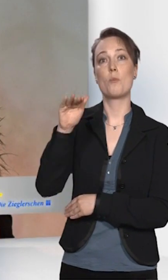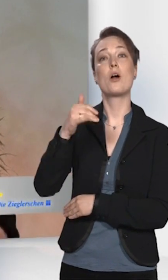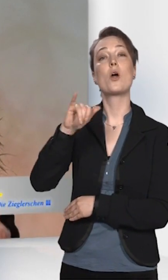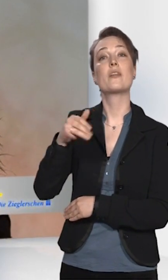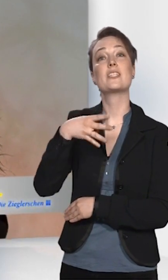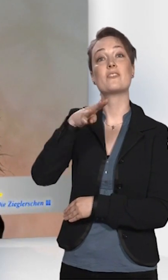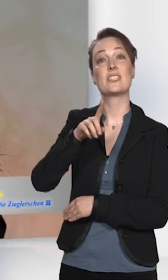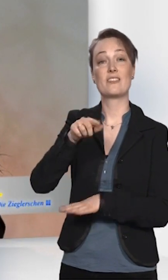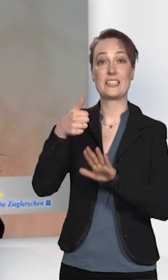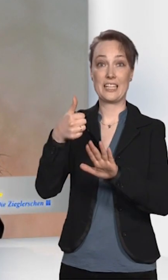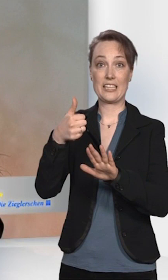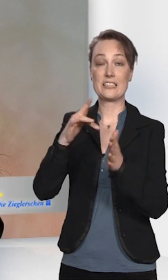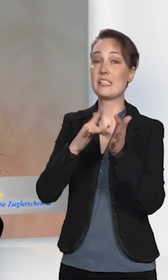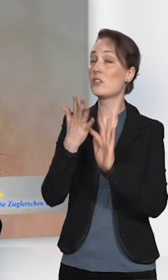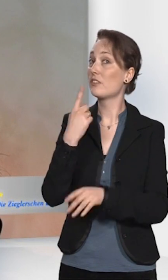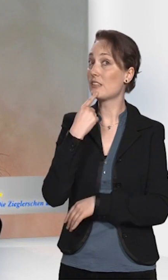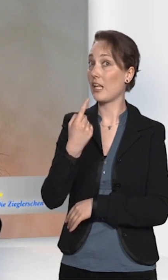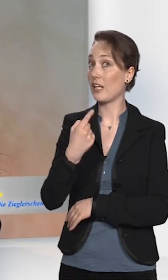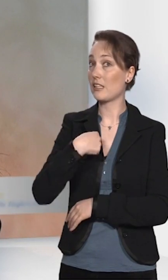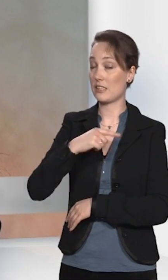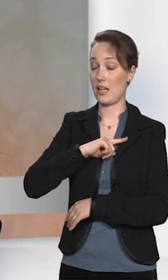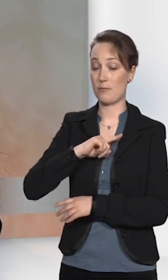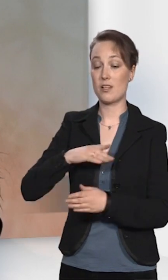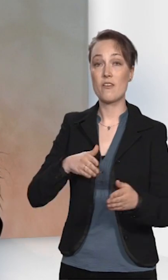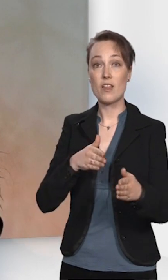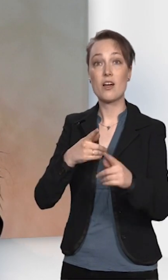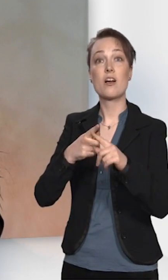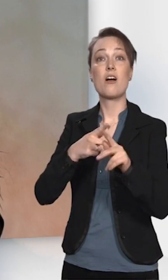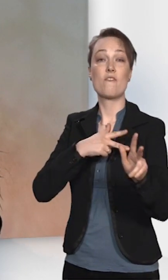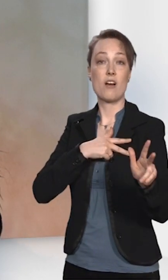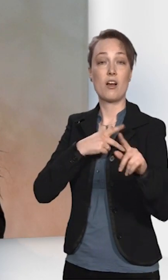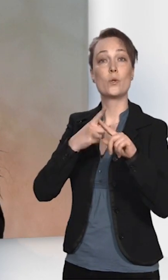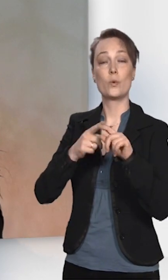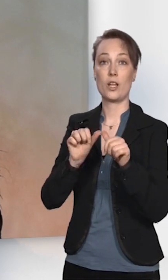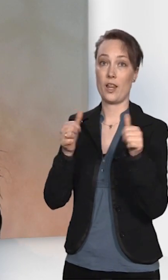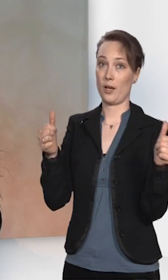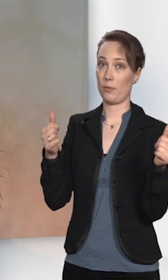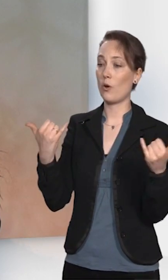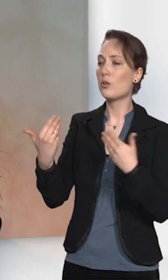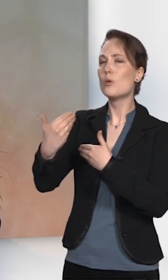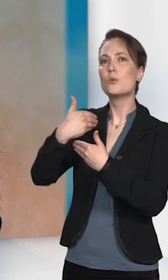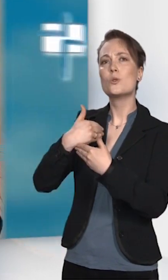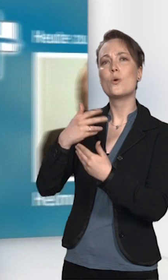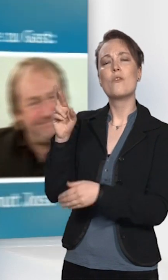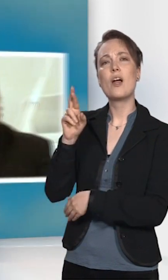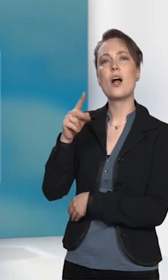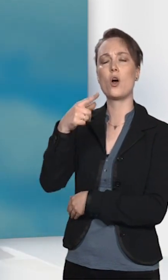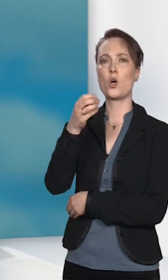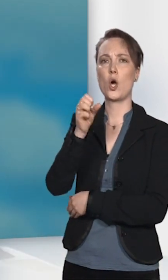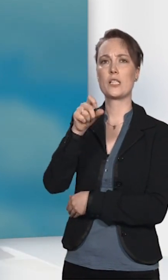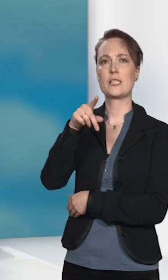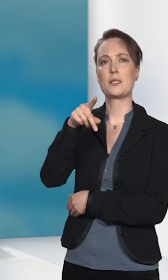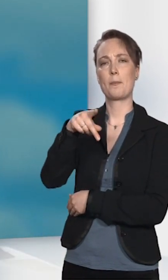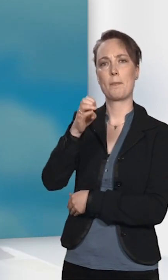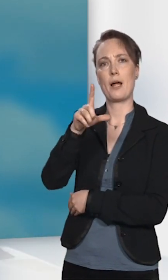dort: Ich bin der Weg, die Wahrheit und das Leben. Zu Gast im Gottesdienst ist der Gospelmusiker Helmut Joost.